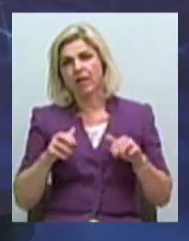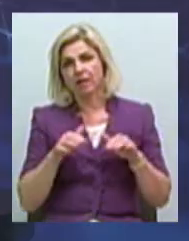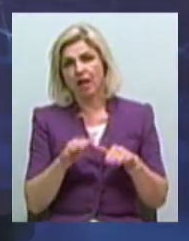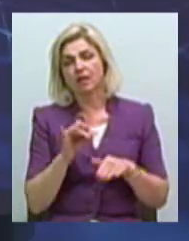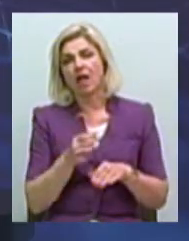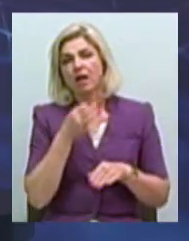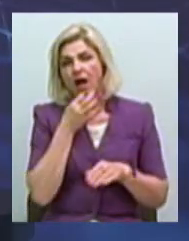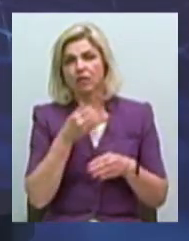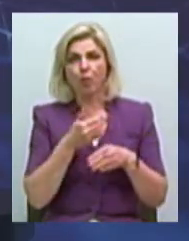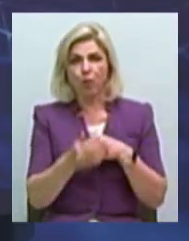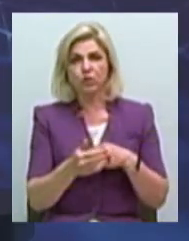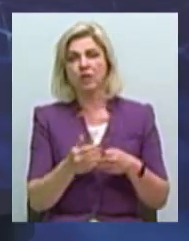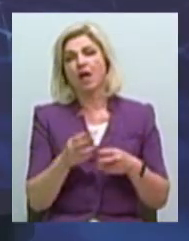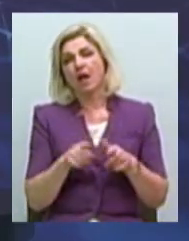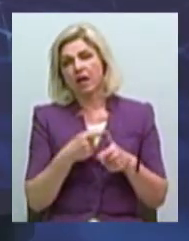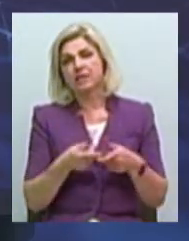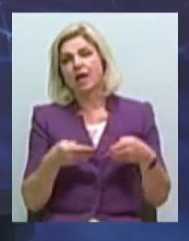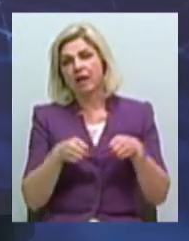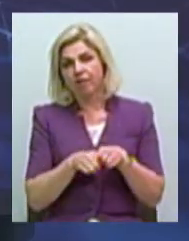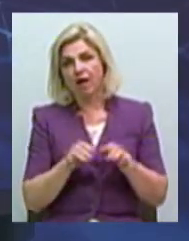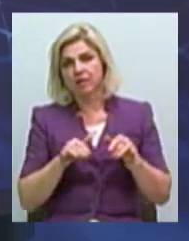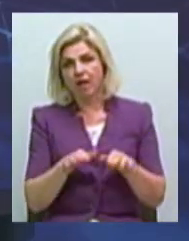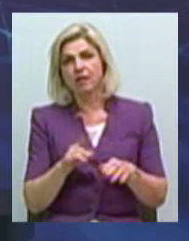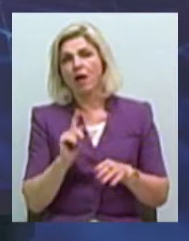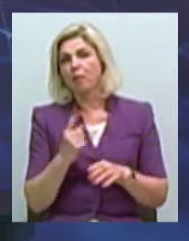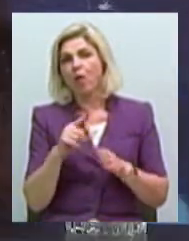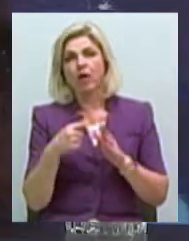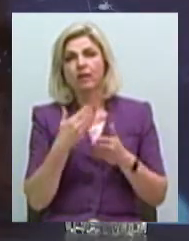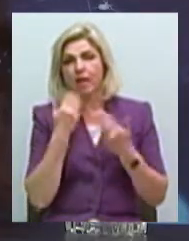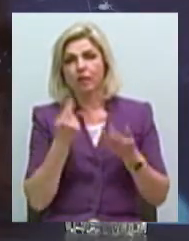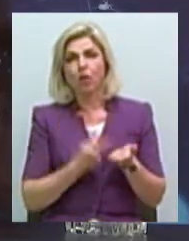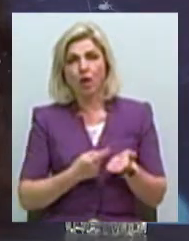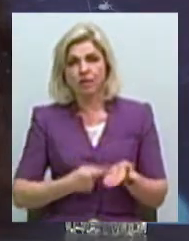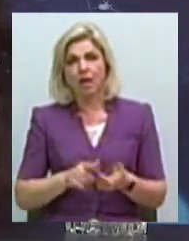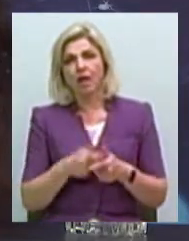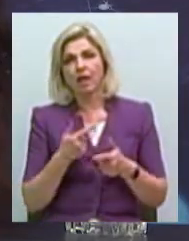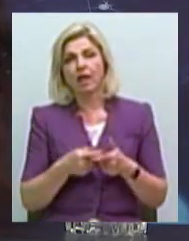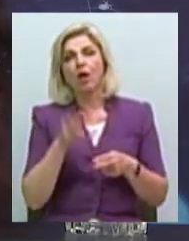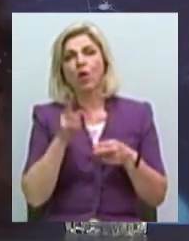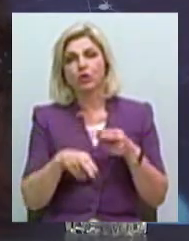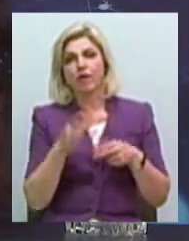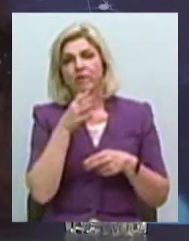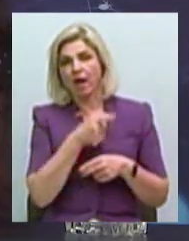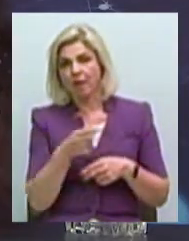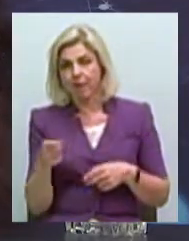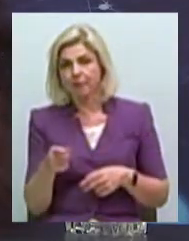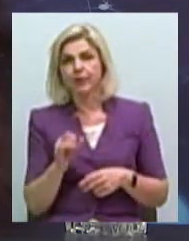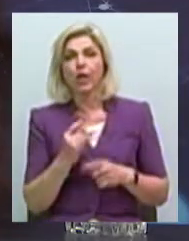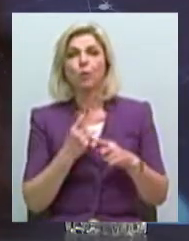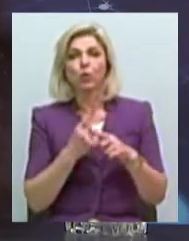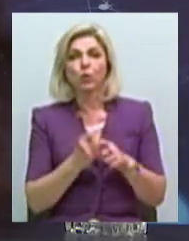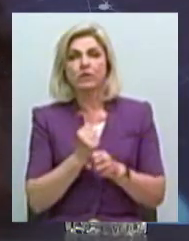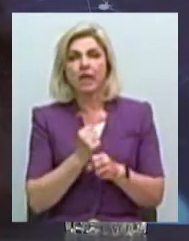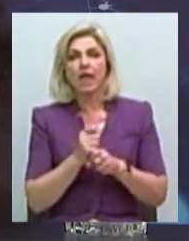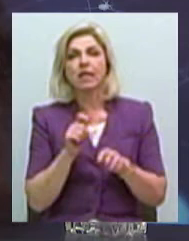рано или поздно оно приводится к тому, что его либо закрывают, либо просто за неимением доказательств, либо потому что истекает время. Плюс провести